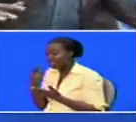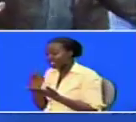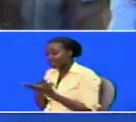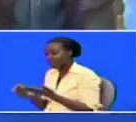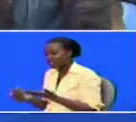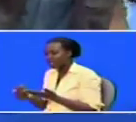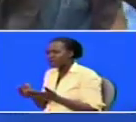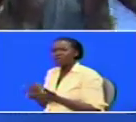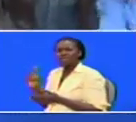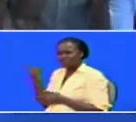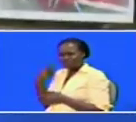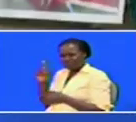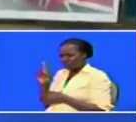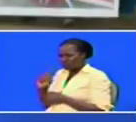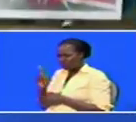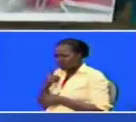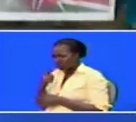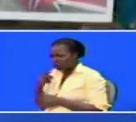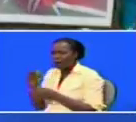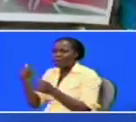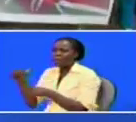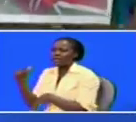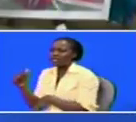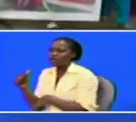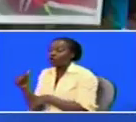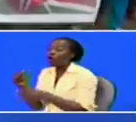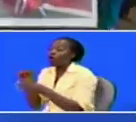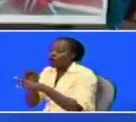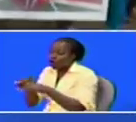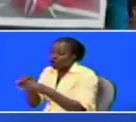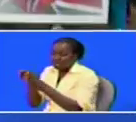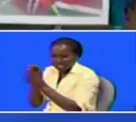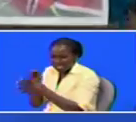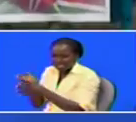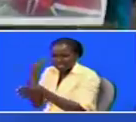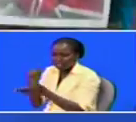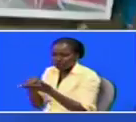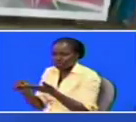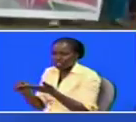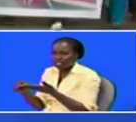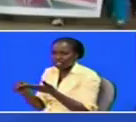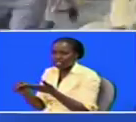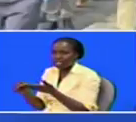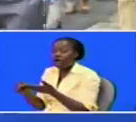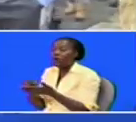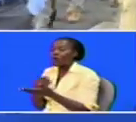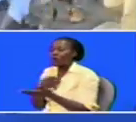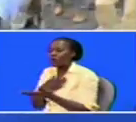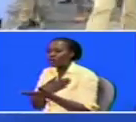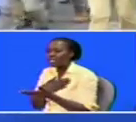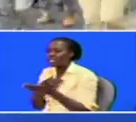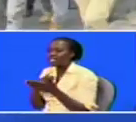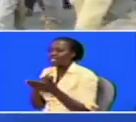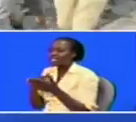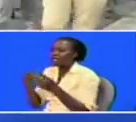Sisi hatujakataa kuongea. Kwanza lililotokea ni kwamba Alhamisi wiki iliyopita tulipata arafa kwamba